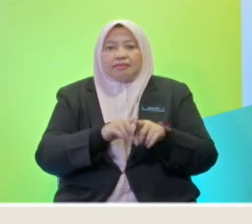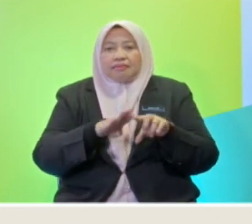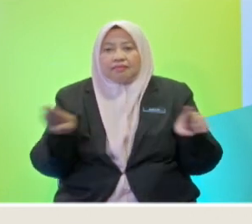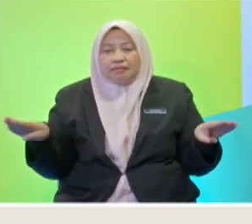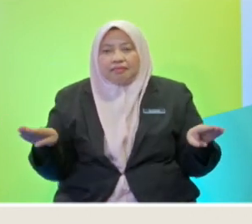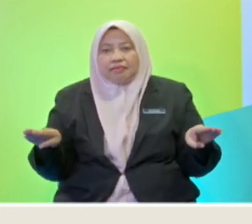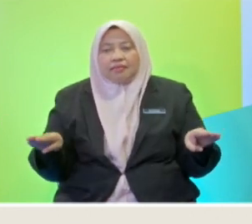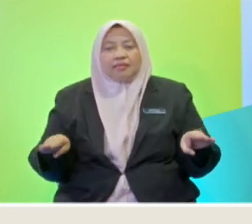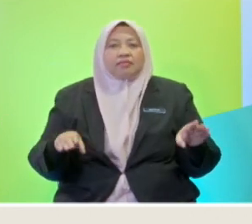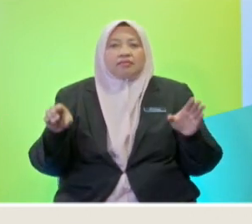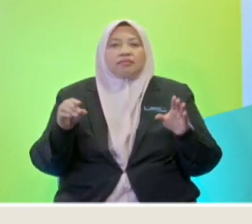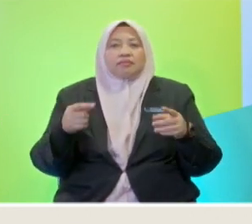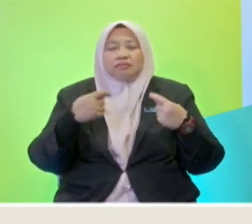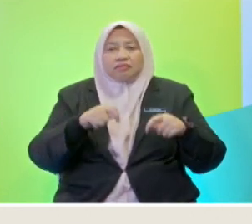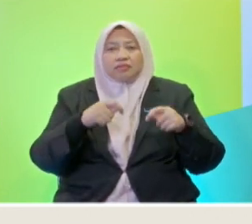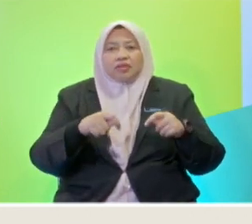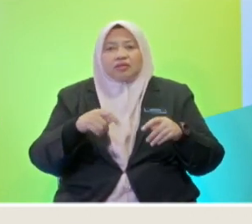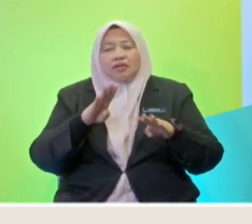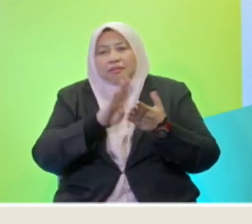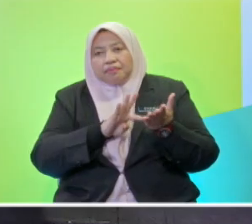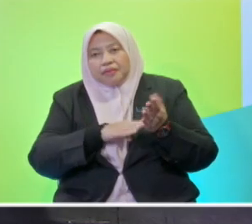Hakim bagi perbedaan